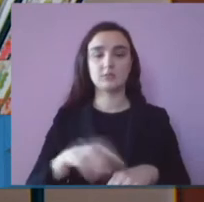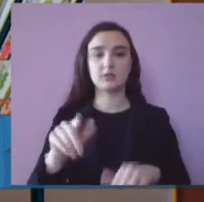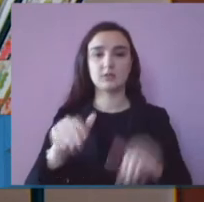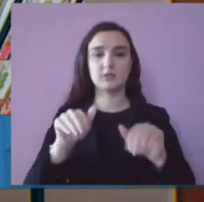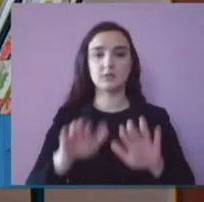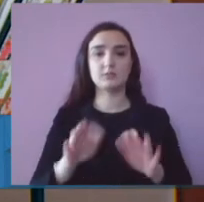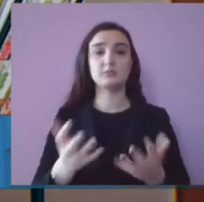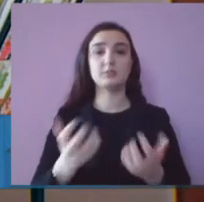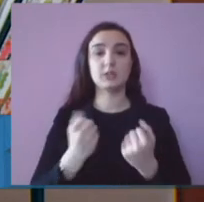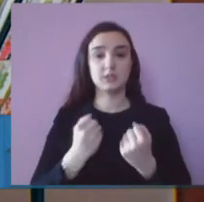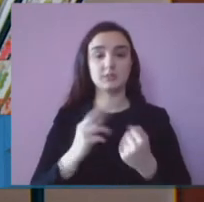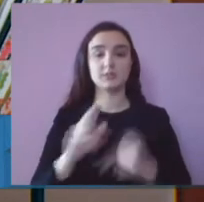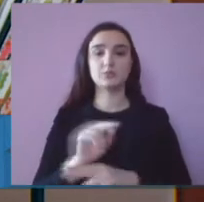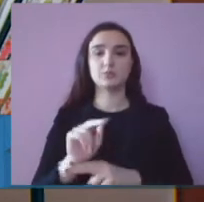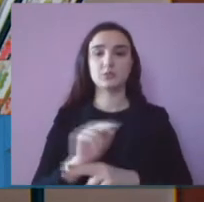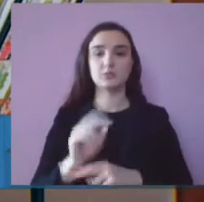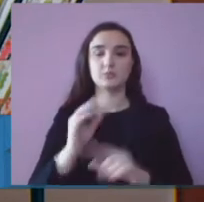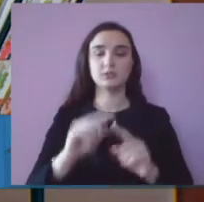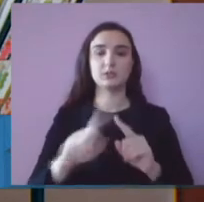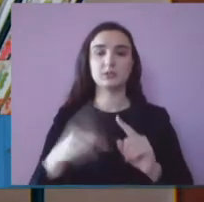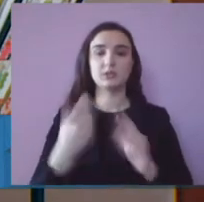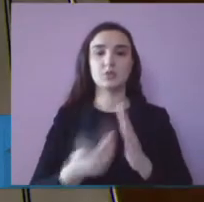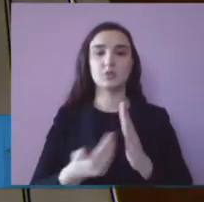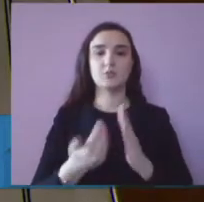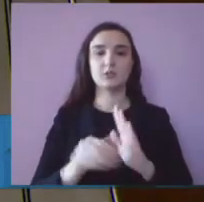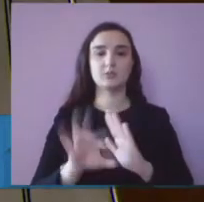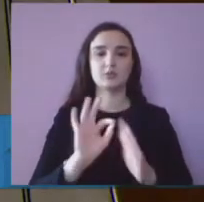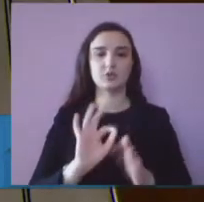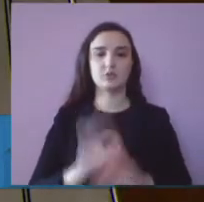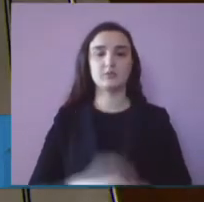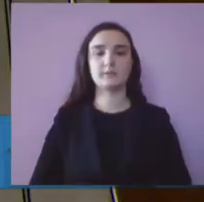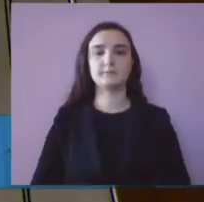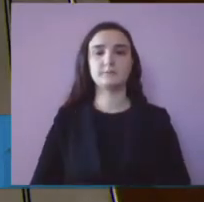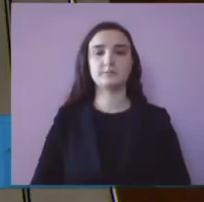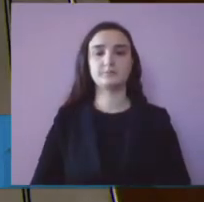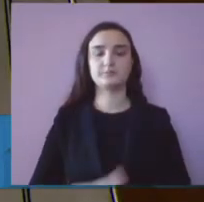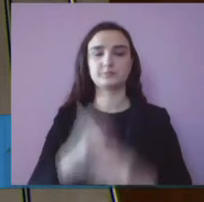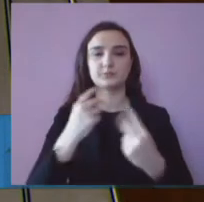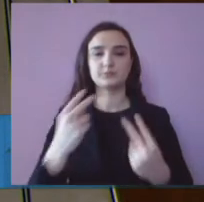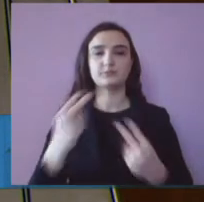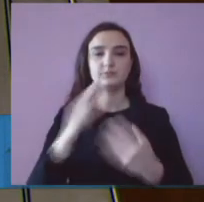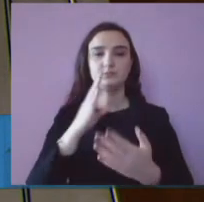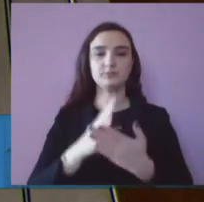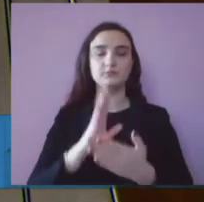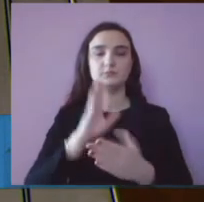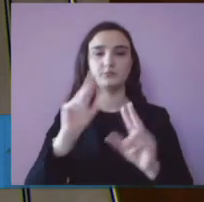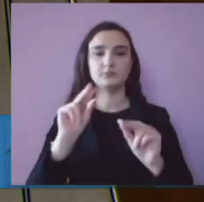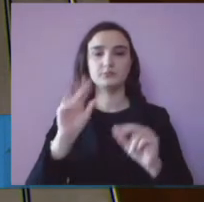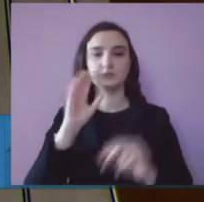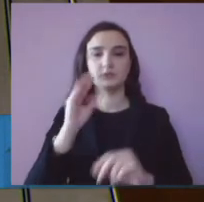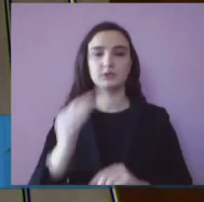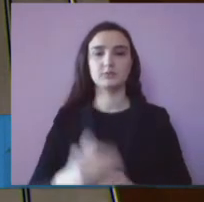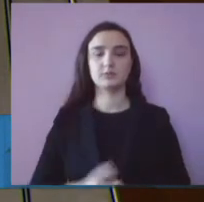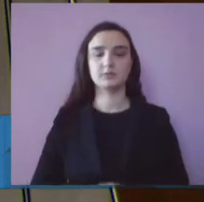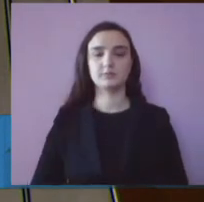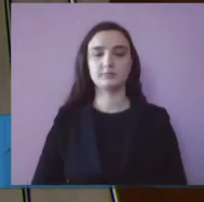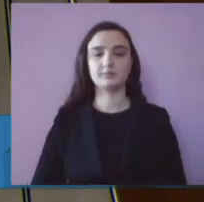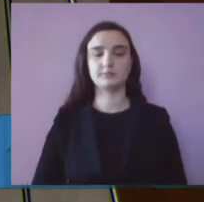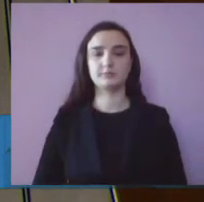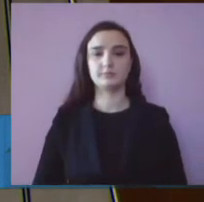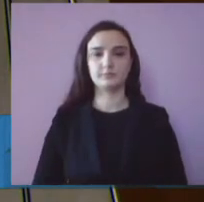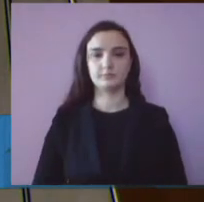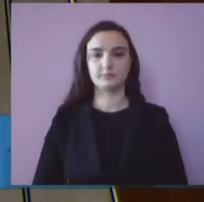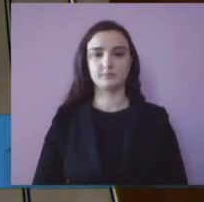მიღება და მკურნალობის და რეკომენდაციების შერჩევა. მაყურებელი ეთერში დილამშვიდობისა გისმენთ.